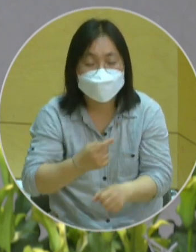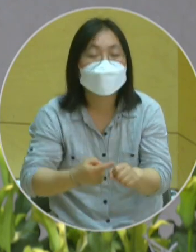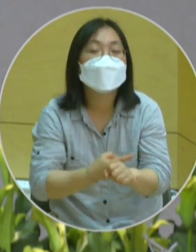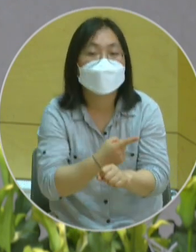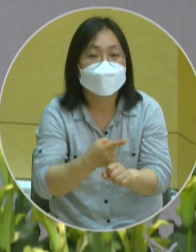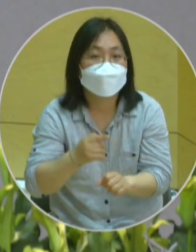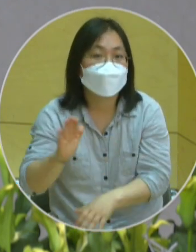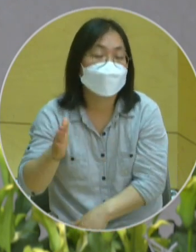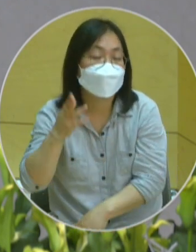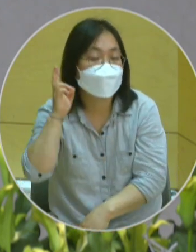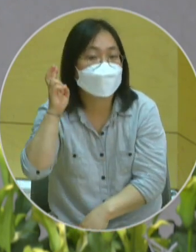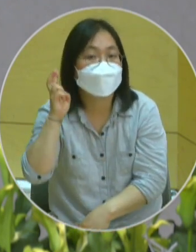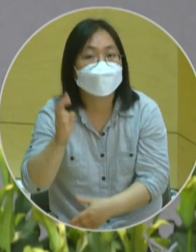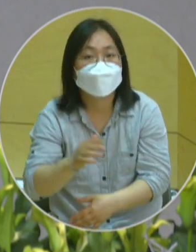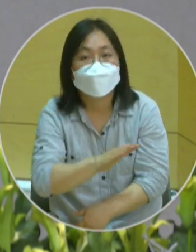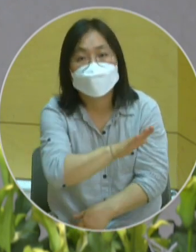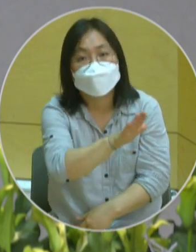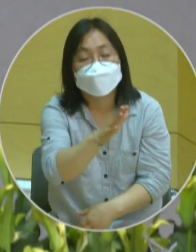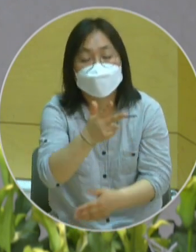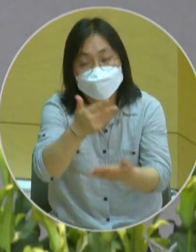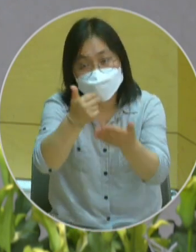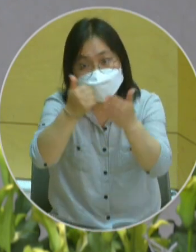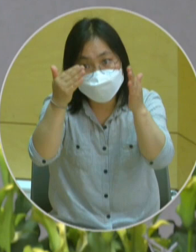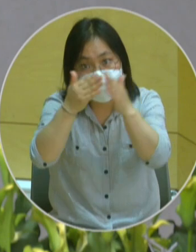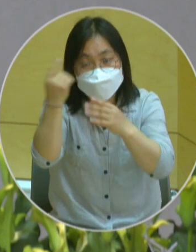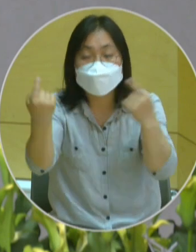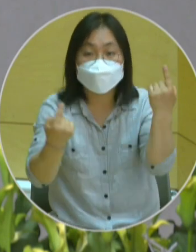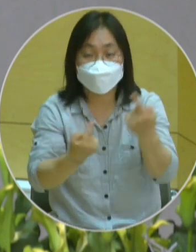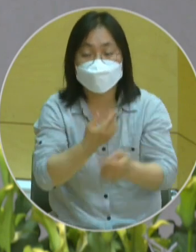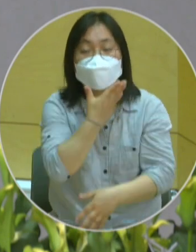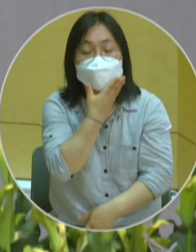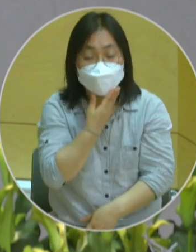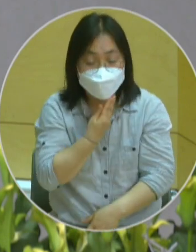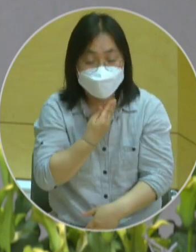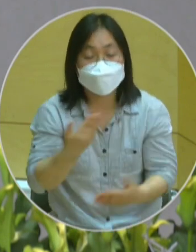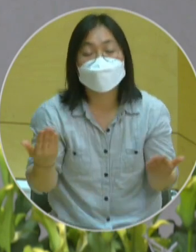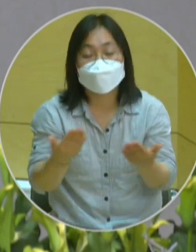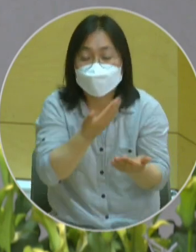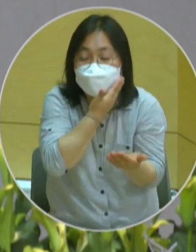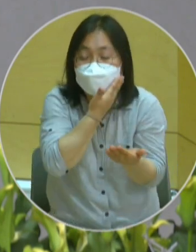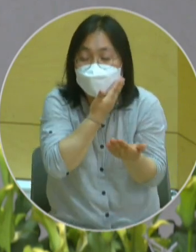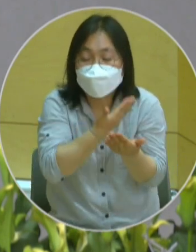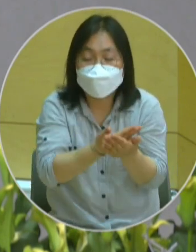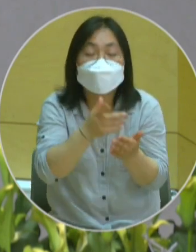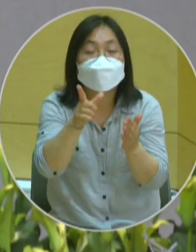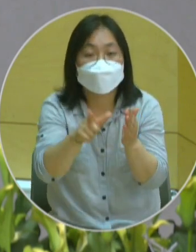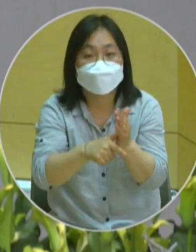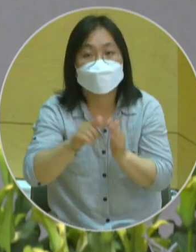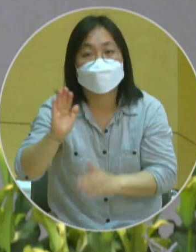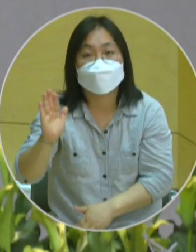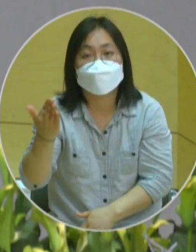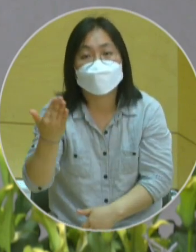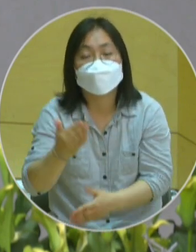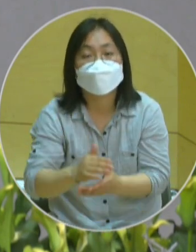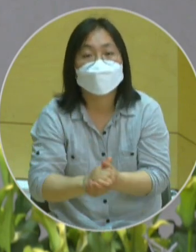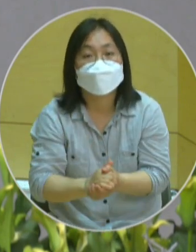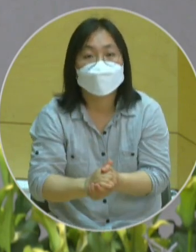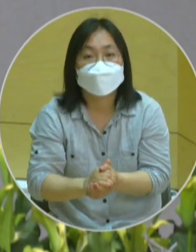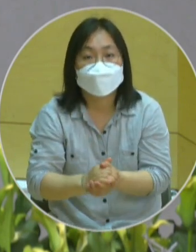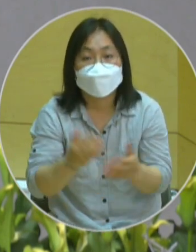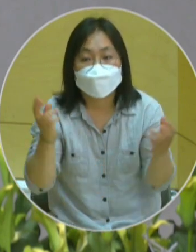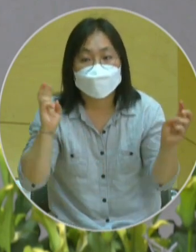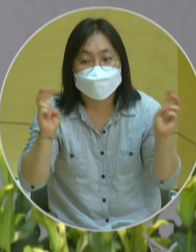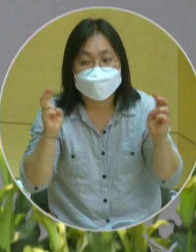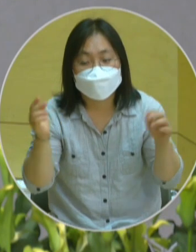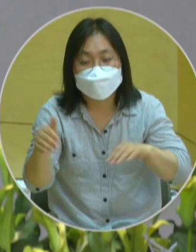하는 생각을 해봤습니다. 주의 전을 찾는다는 것, 그것이 참 복되고 또 귀한 기회가 되려고 생각합니다. 직장